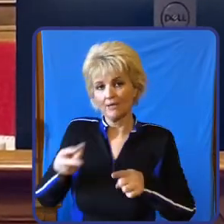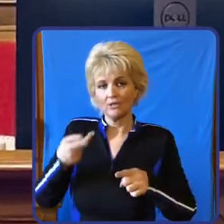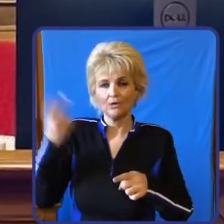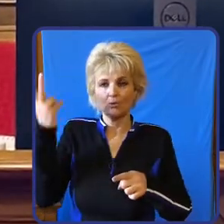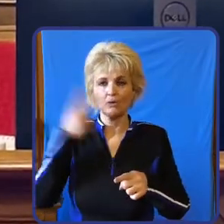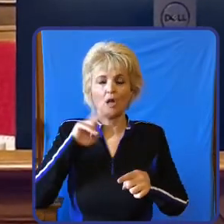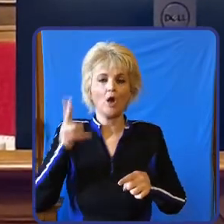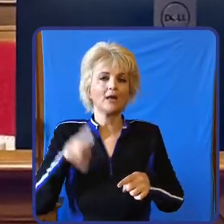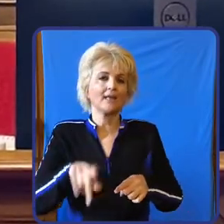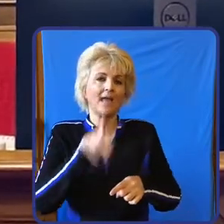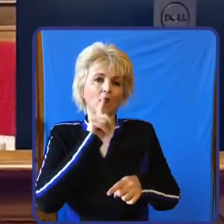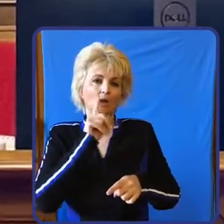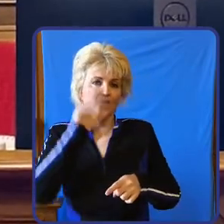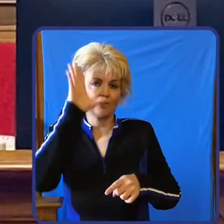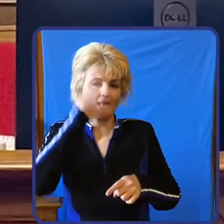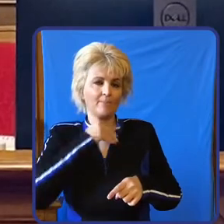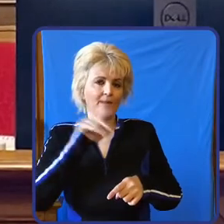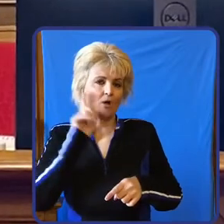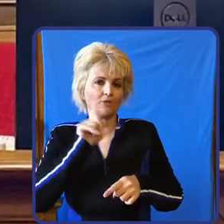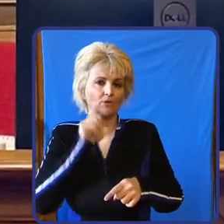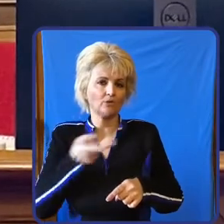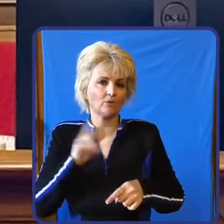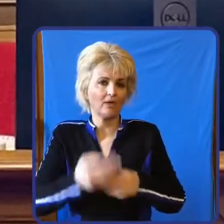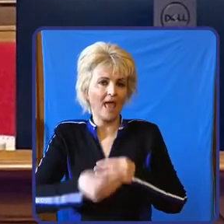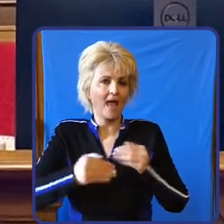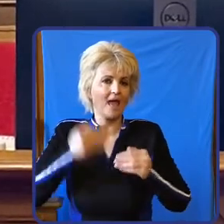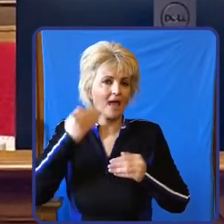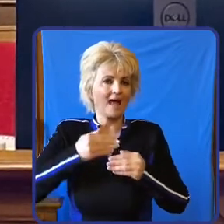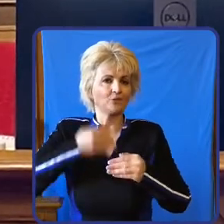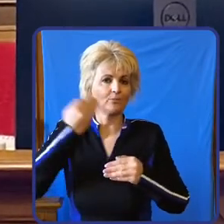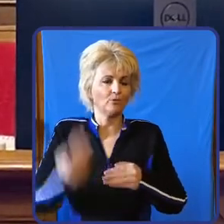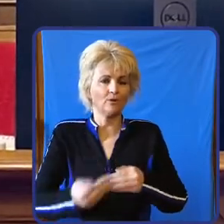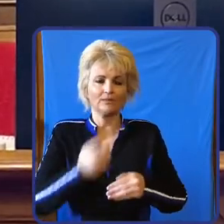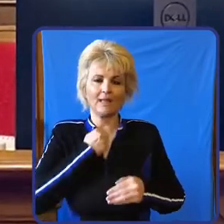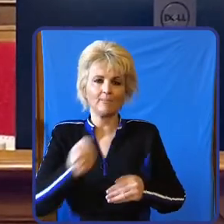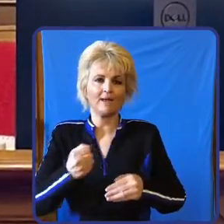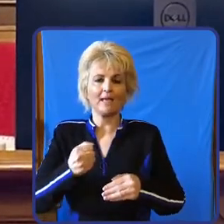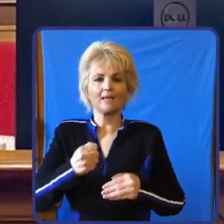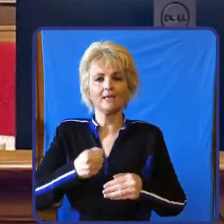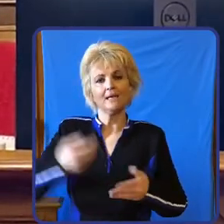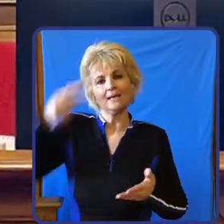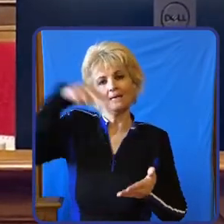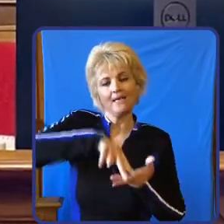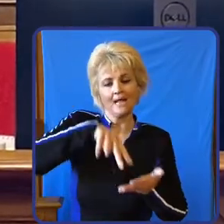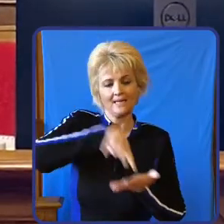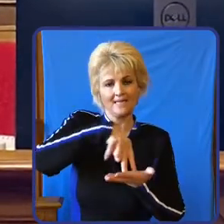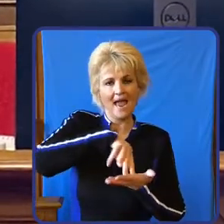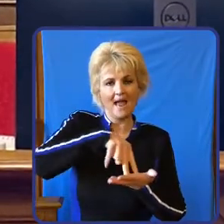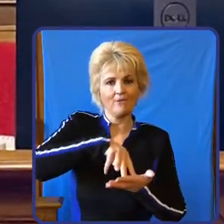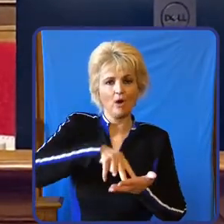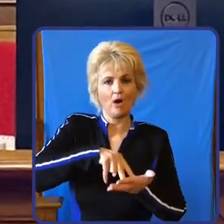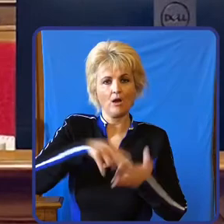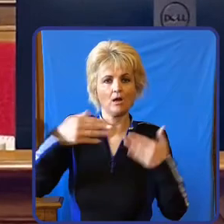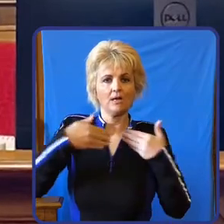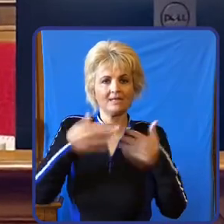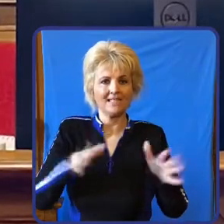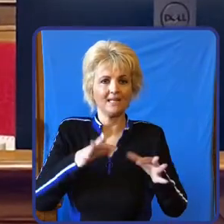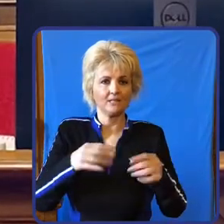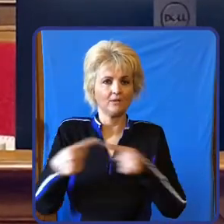tudják. Akik elhallgattatják az embereket, hazudoznak róluk a hátuk mögött, és nem mernek kívánni, mert gyávák kiállni egy nyílt vitára, az az önök